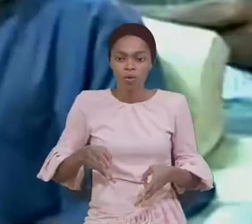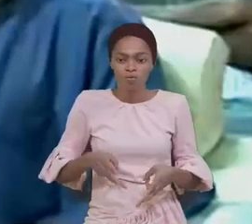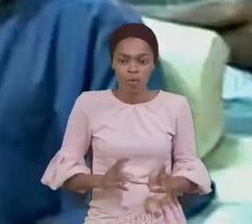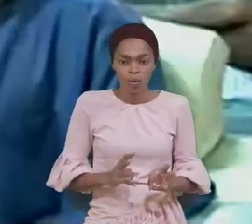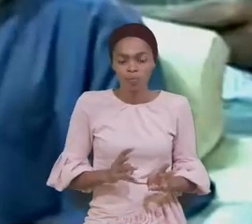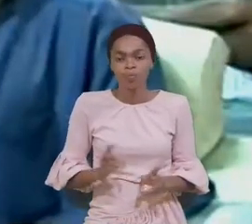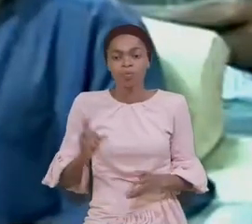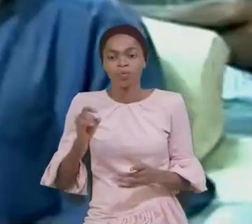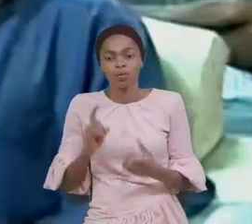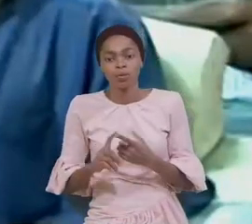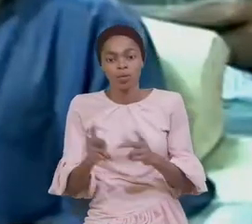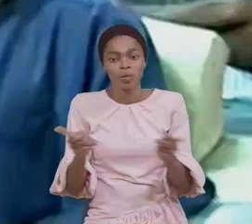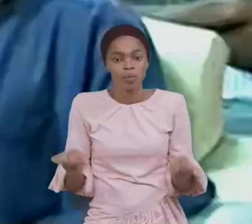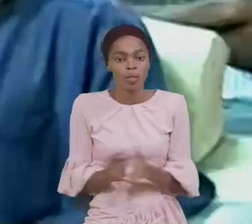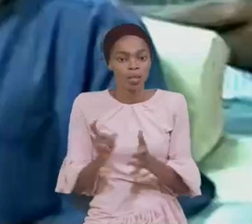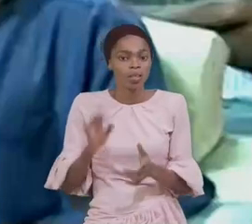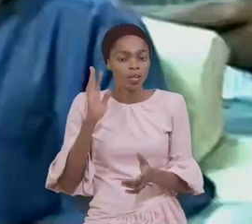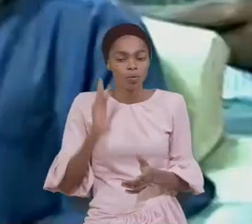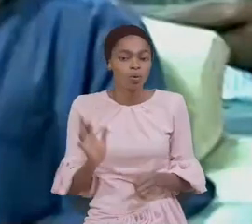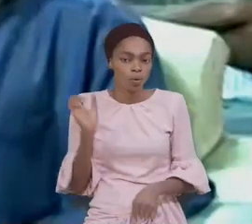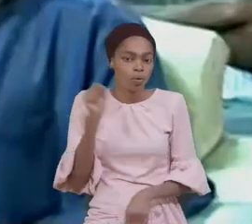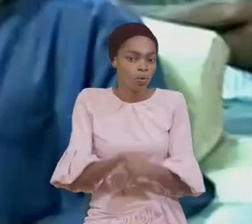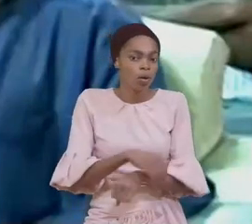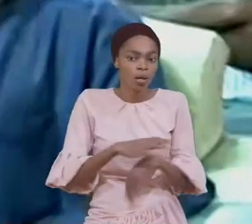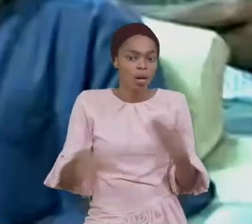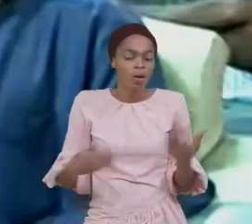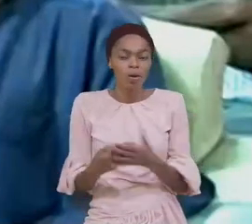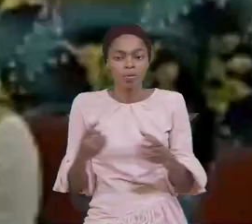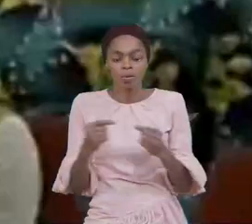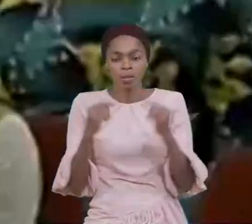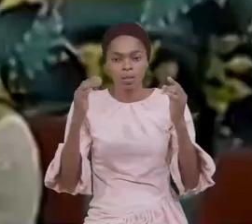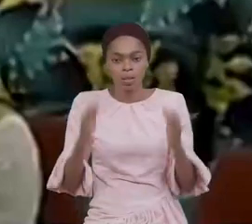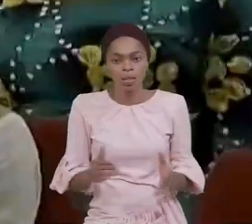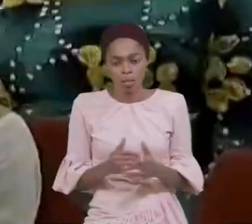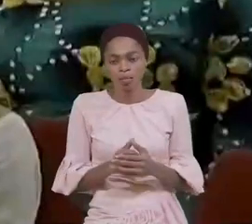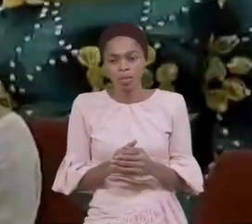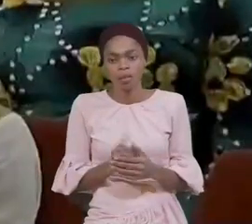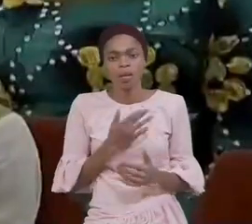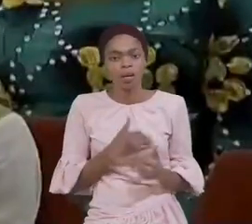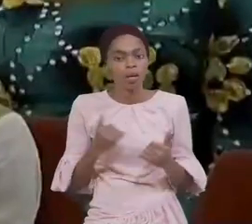aller au lieu à vaincre les ennemis, au fait,